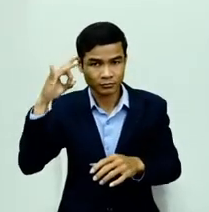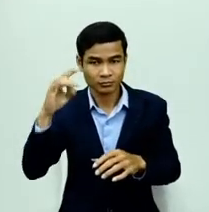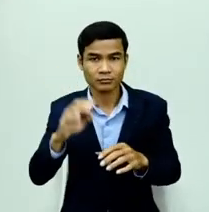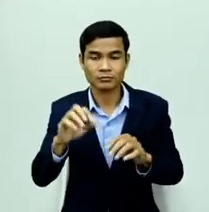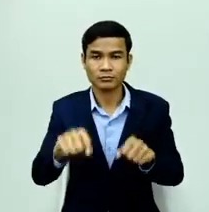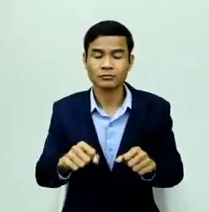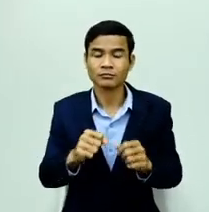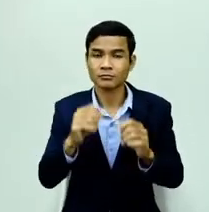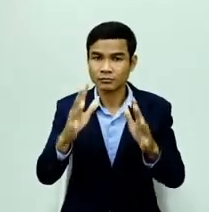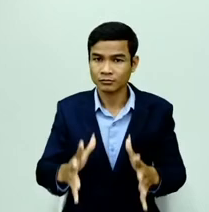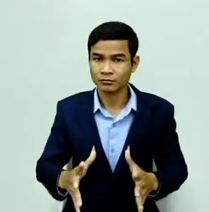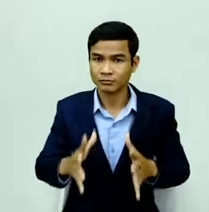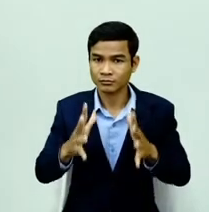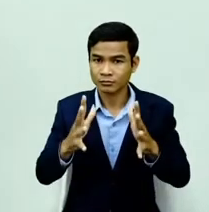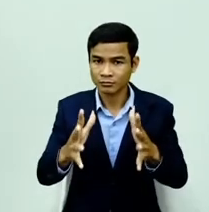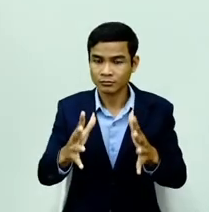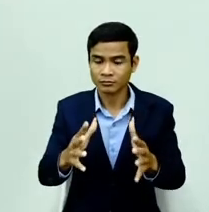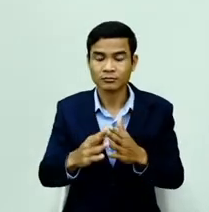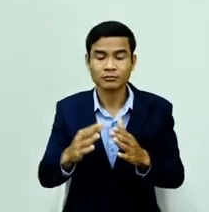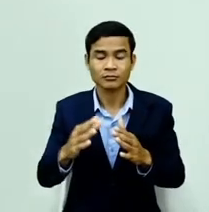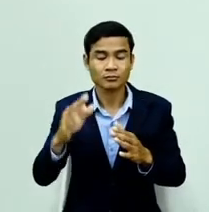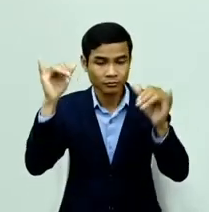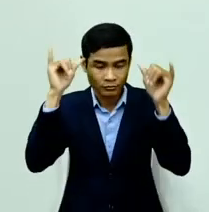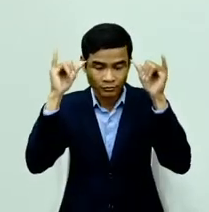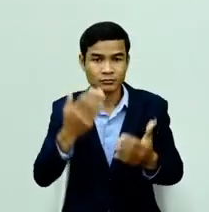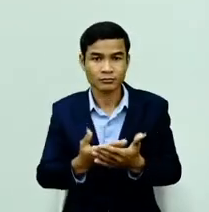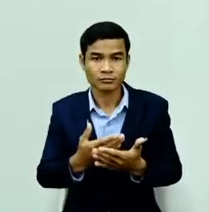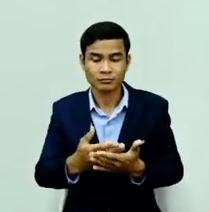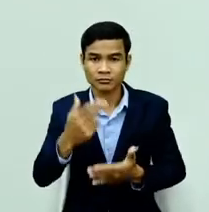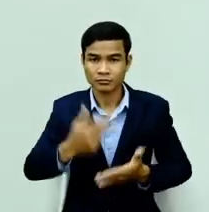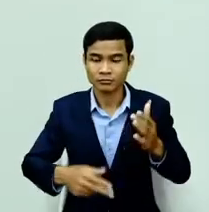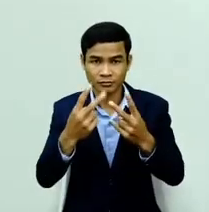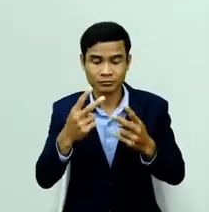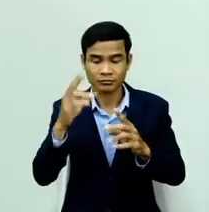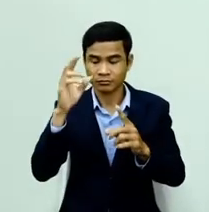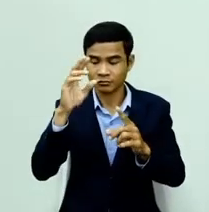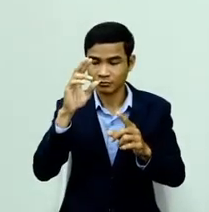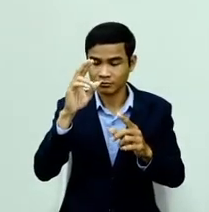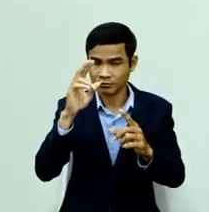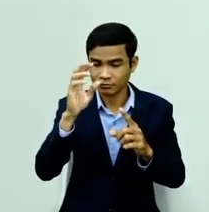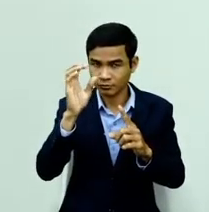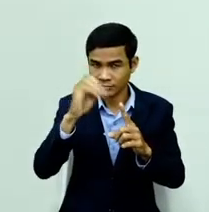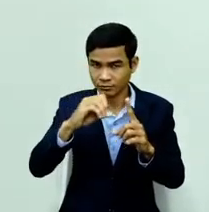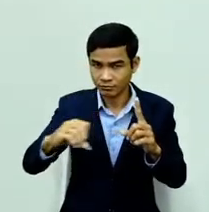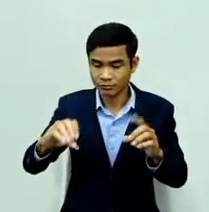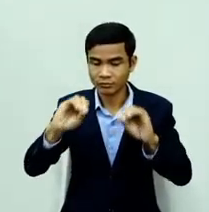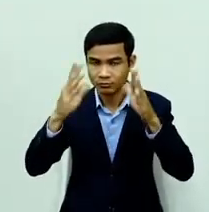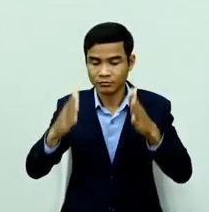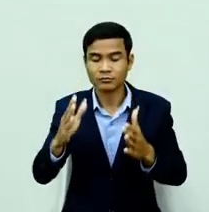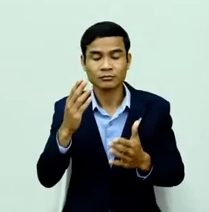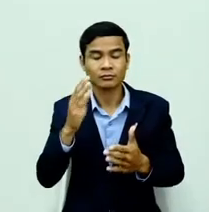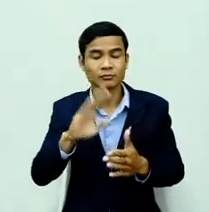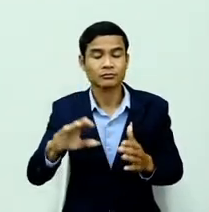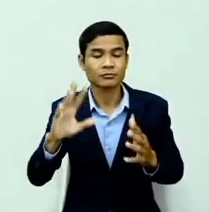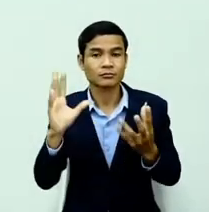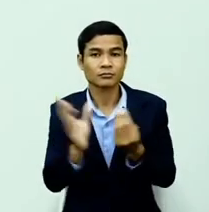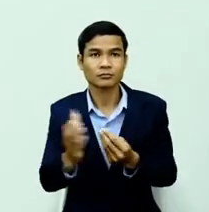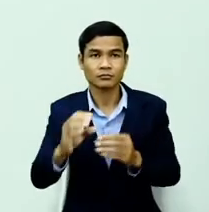ងគាត់ឈ្មោះអ្វីចាបើចង់ដឹងចូលរួមសង្កេតមើលលម្អរបស់អ្នកគ្រូទាំងអស់គ្នាតោះកូនមើលលម្អរបស់អ្នក